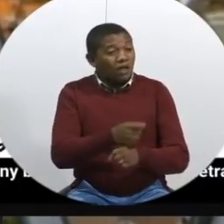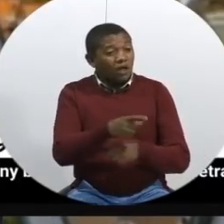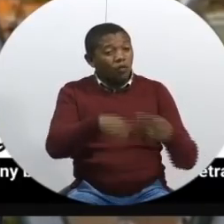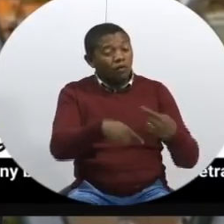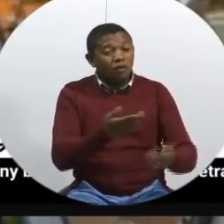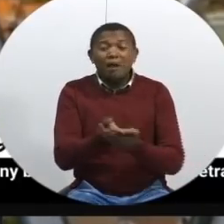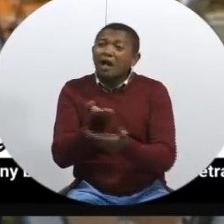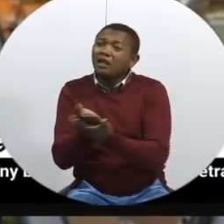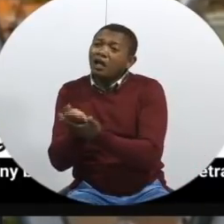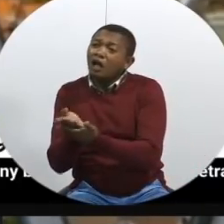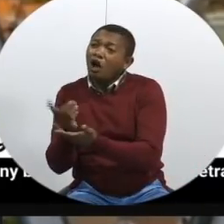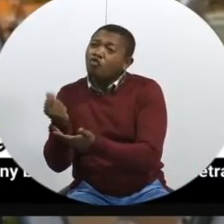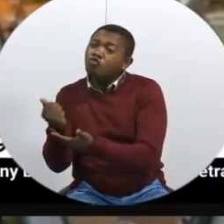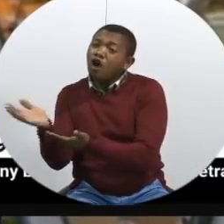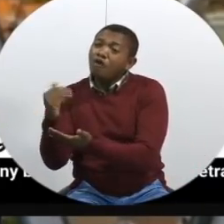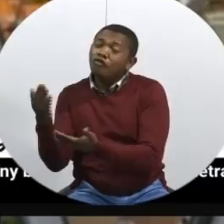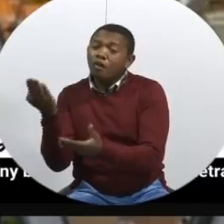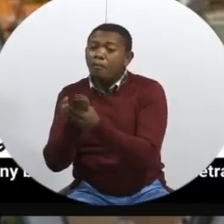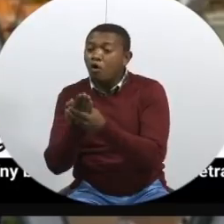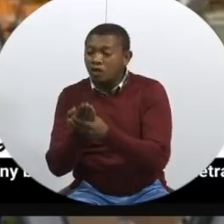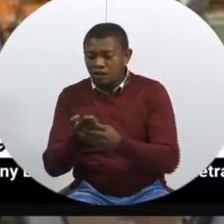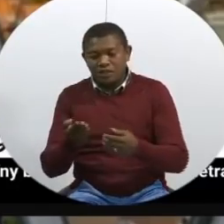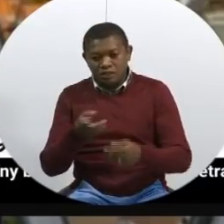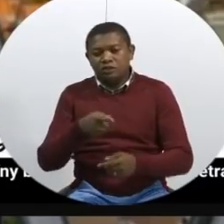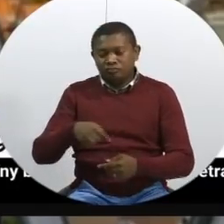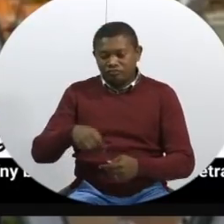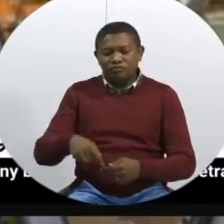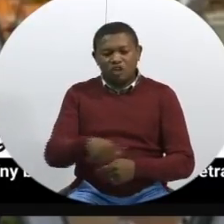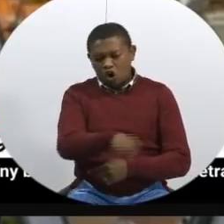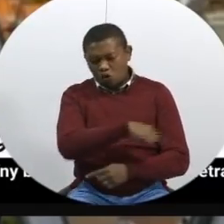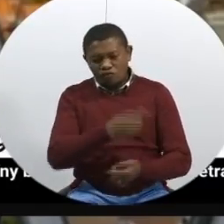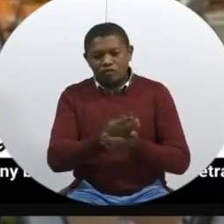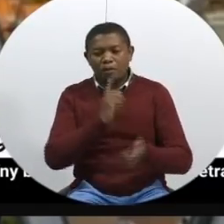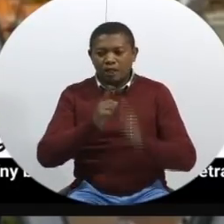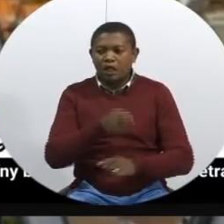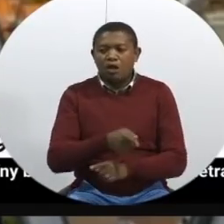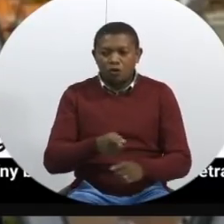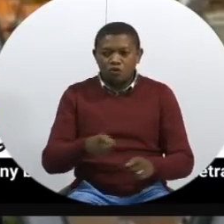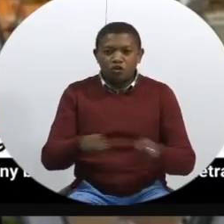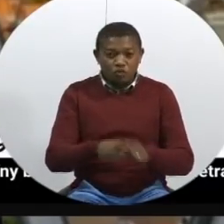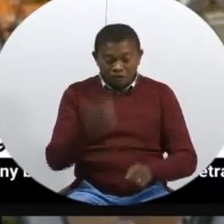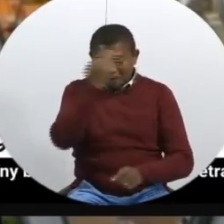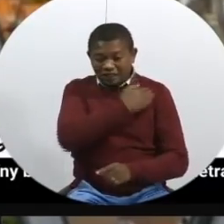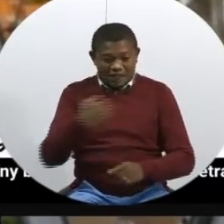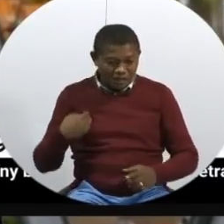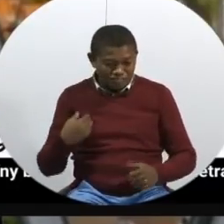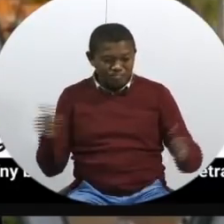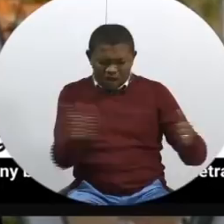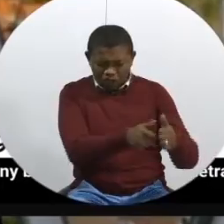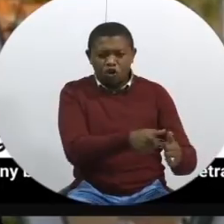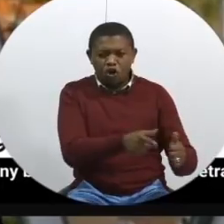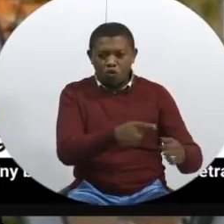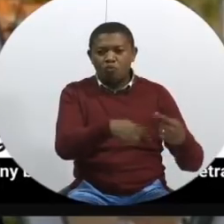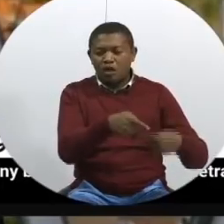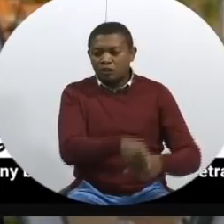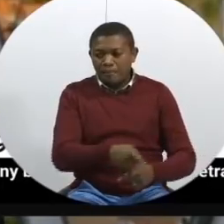tamin'ny banky zany an dia efa mifampiresaka zany an ny fitondrana. Niresaka